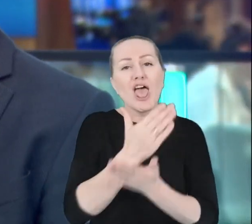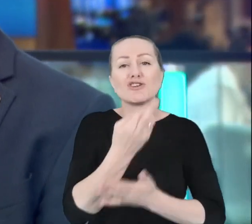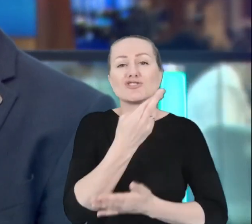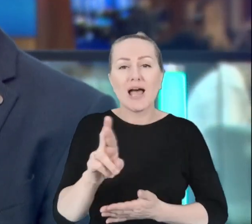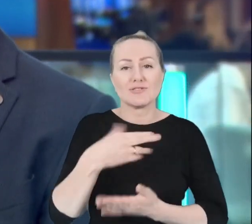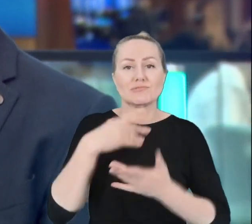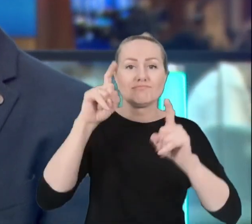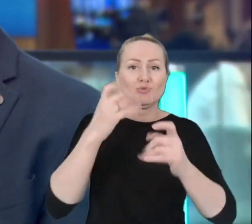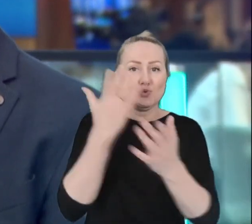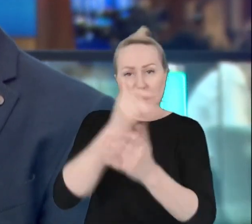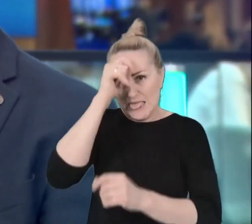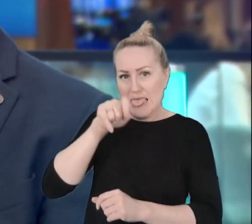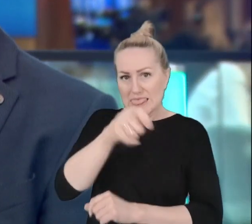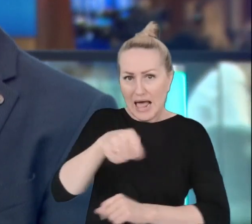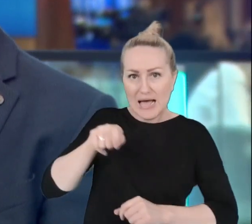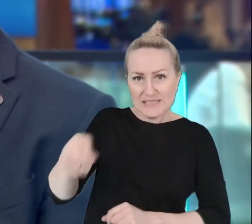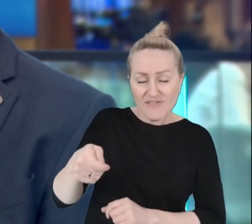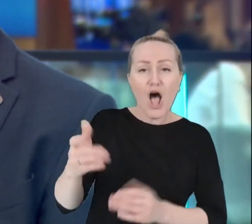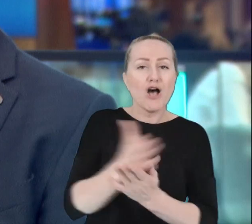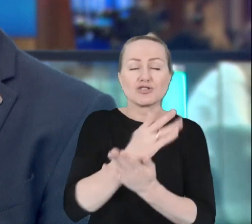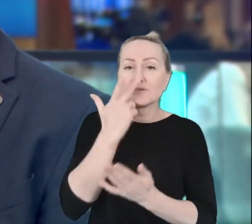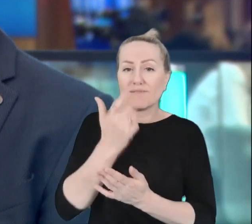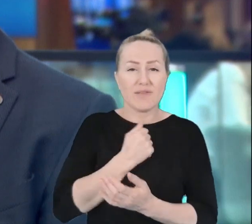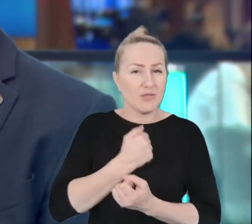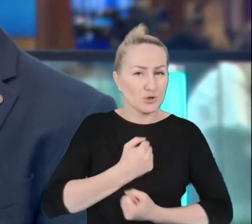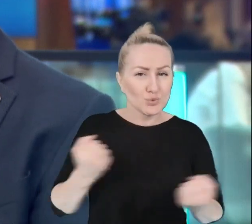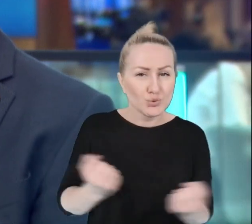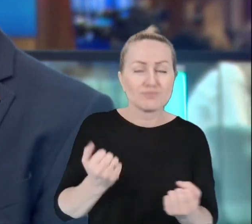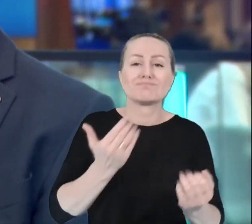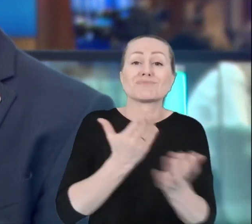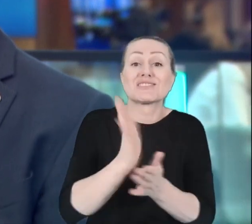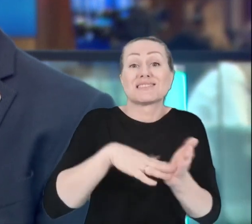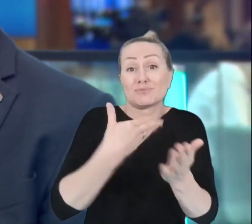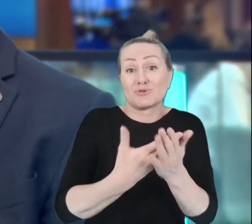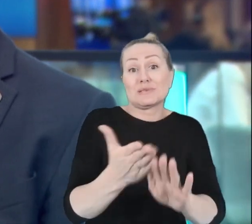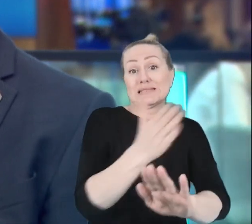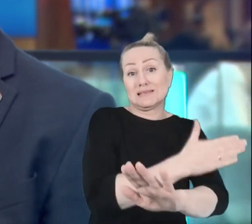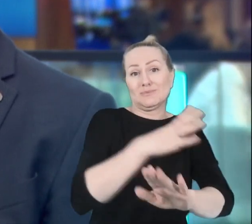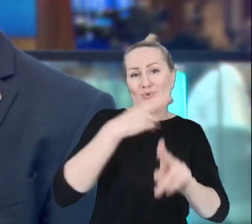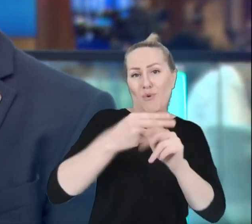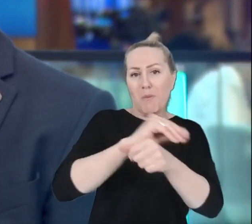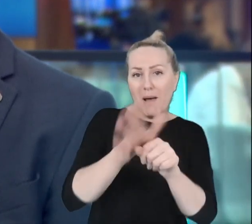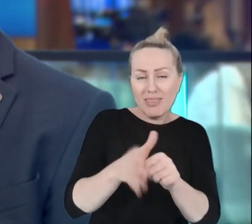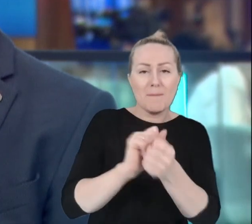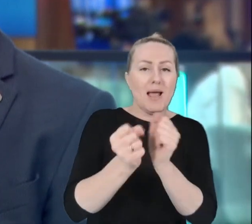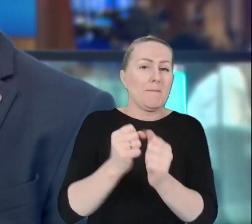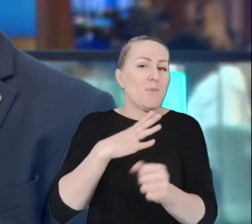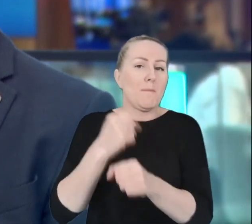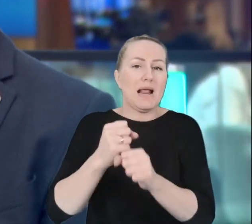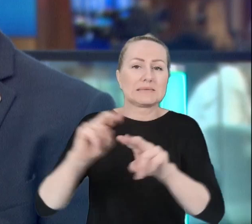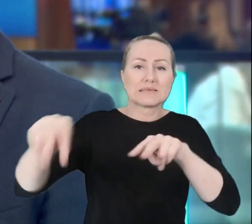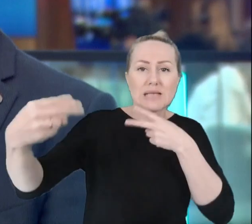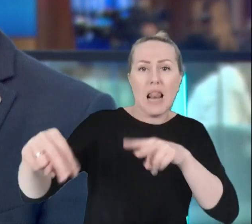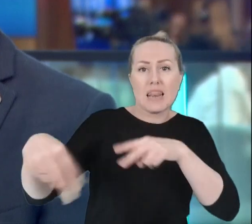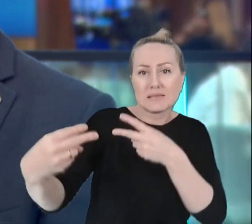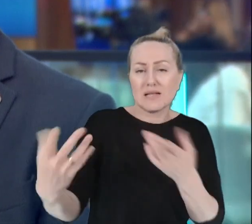niektóre stały się jeszcze bardziej wyraźne z powodu pandemii i pracy zdalnej, no ponieważ po raz pierwszy w